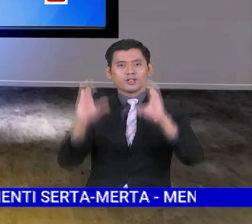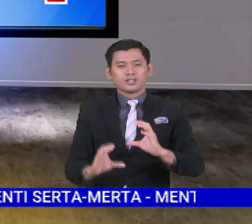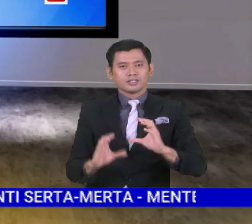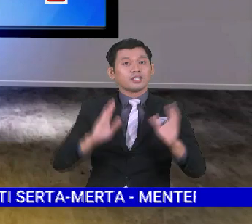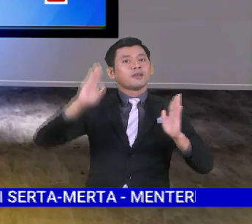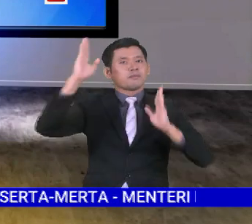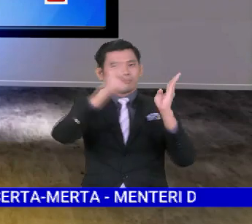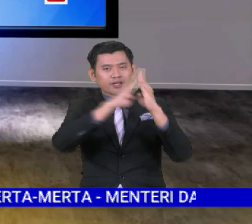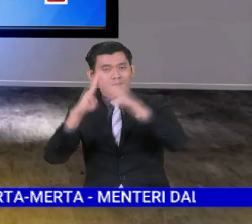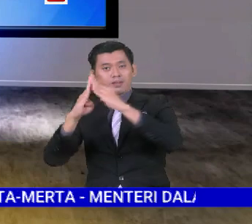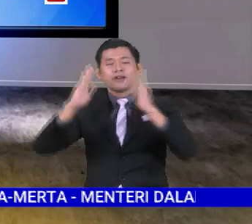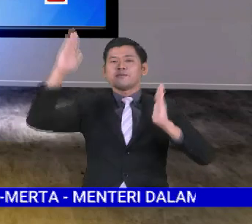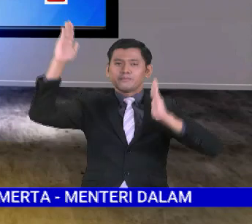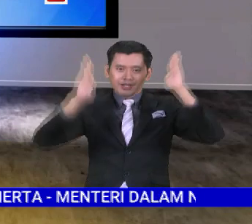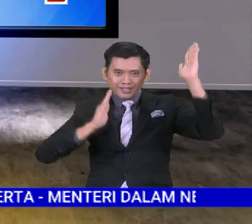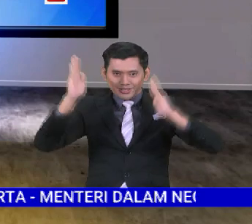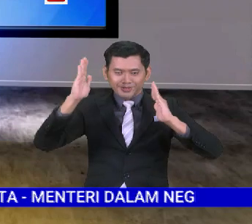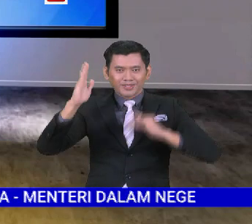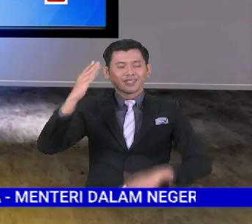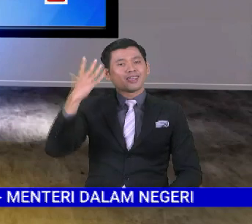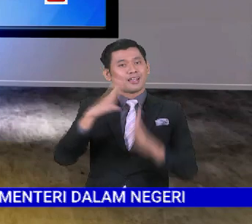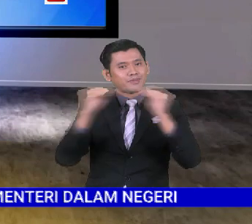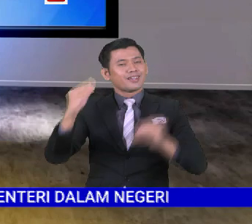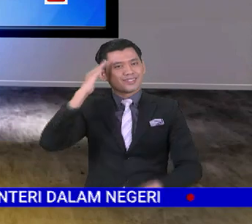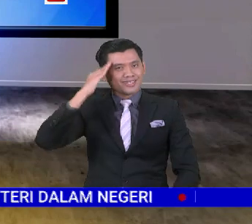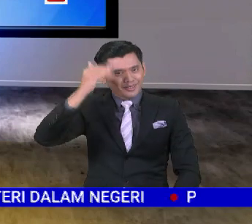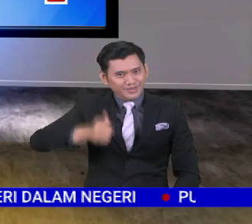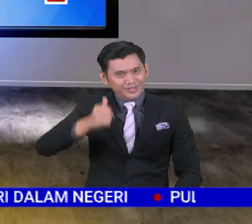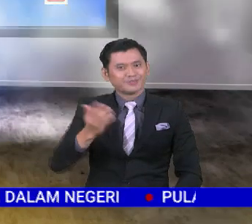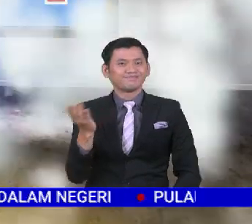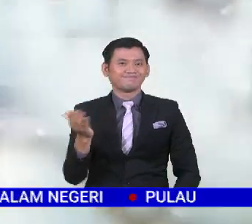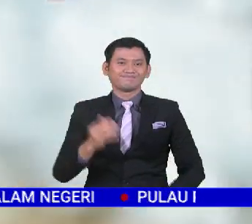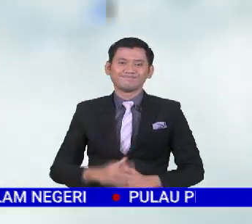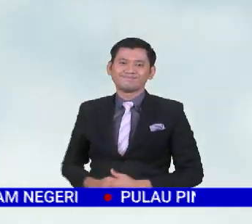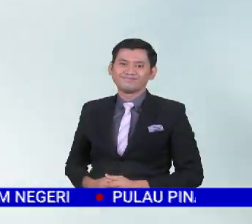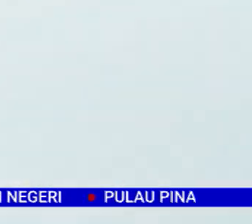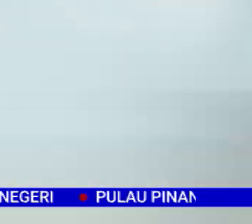cuaca bagi bandar-bandar utama di Malaysia. Sekian, assalamualaikum.